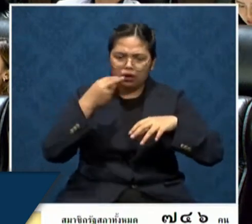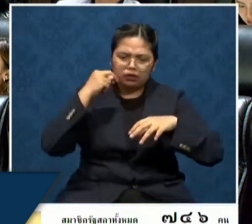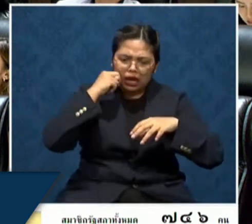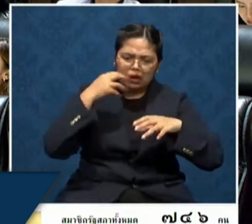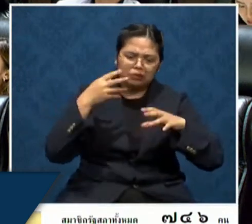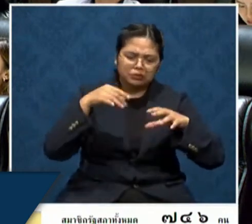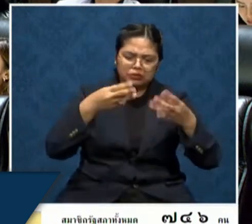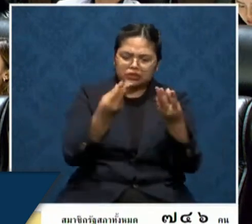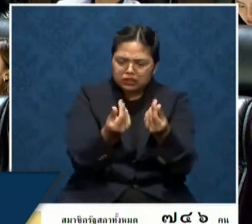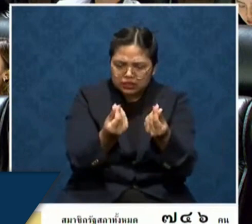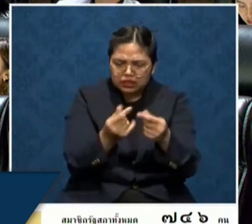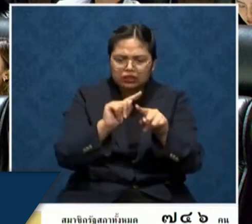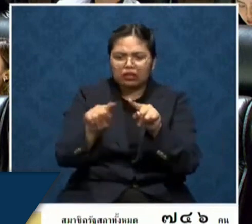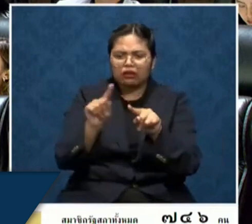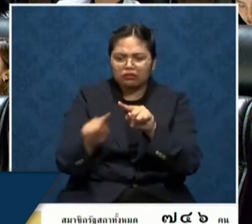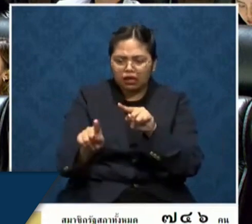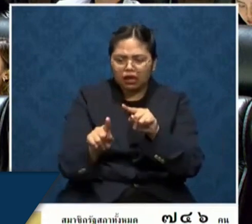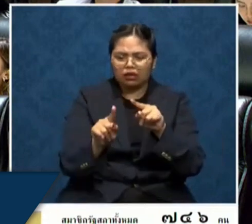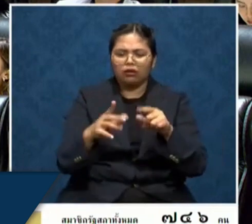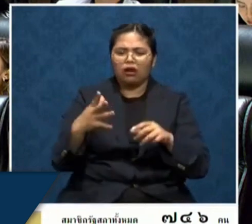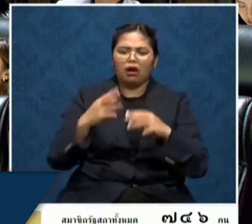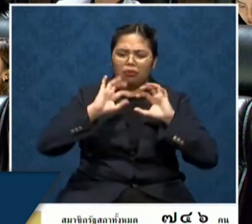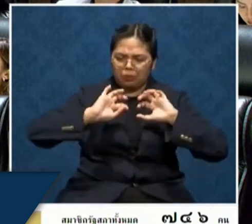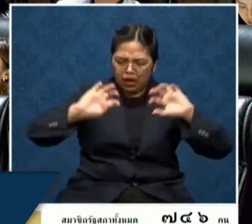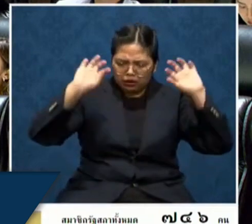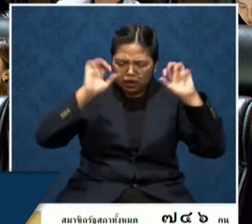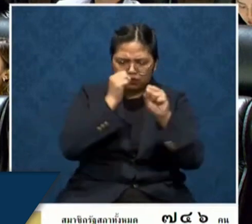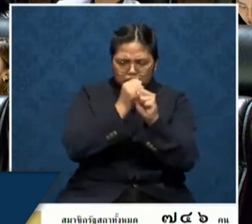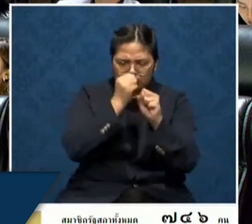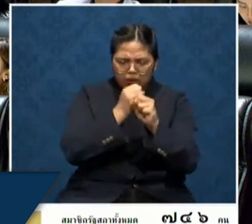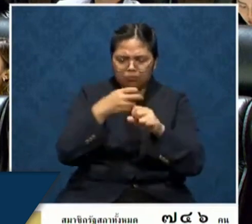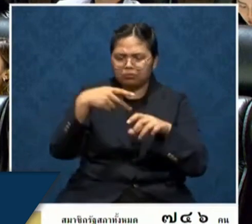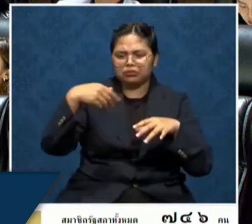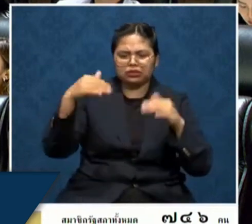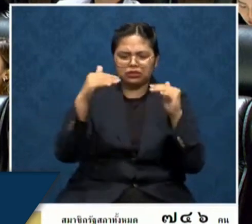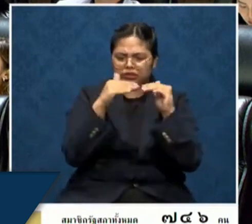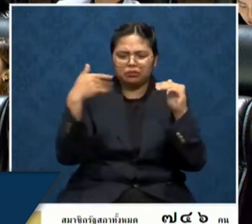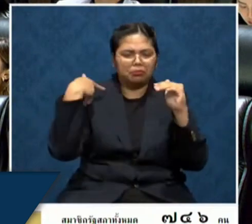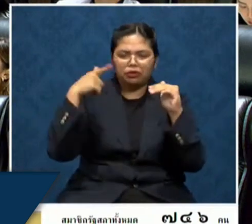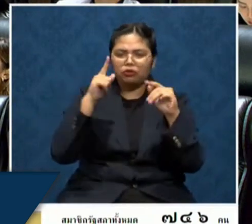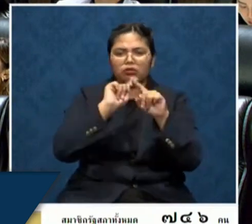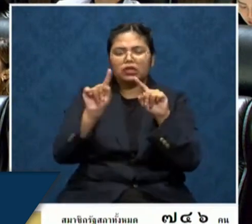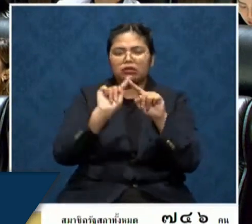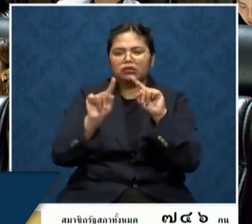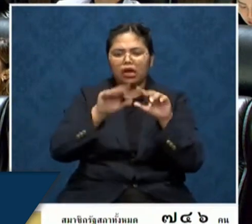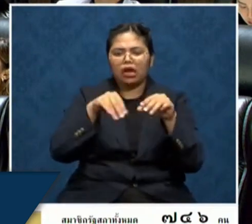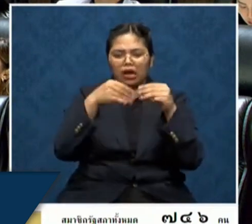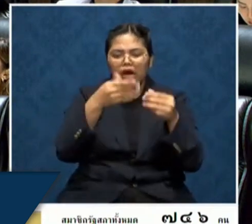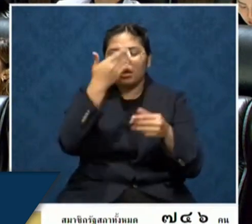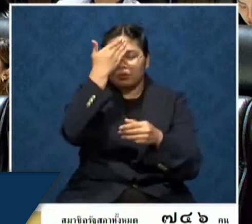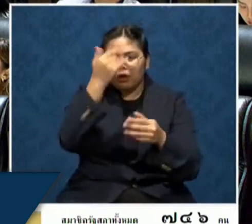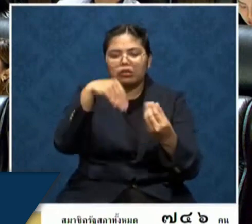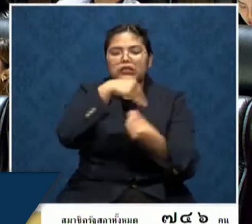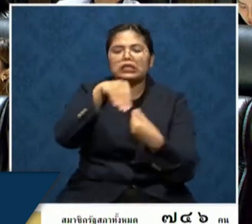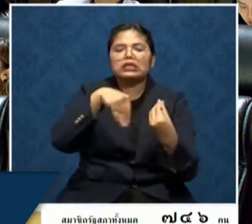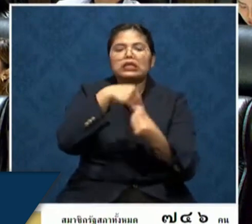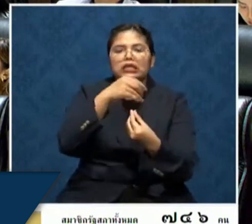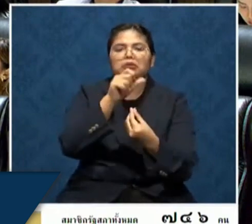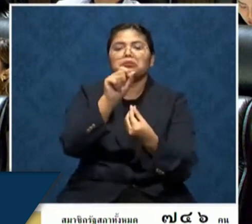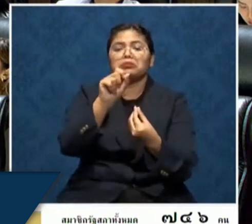ที่ดินรวบบริการภาครัฐเบ็ดเสร็จและให้สิทธิประโยชน์ต่างๆมากมายเพราะมุ่งหวังให้เศรษฐกิจเติบโตเป็นพิเ